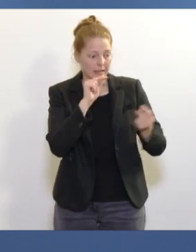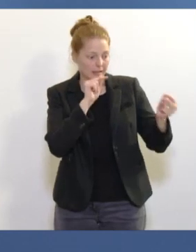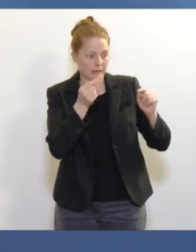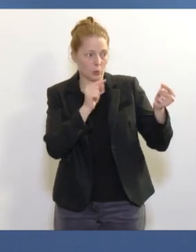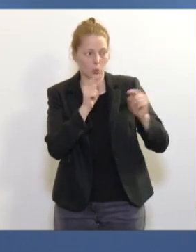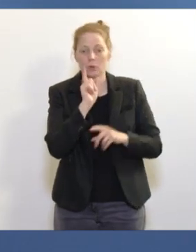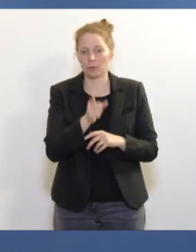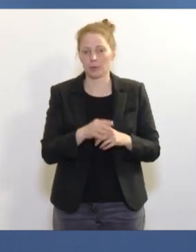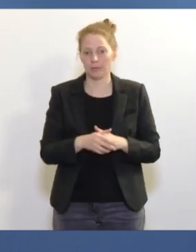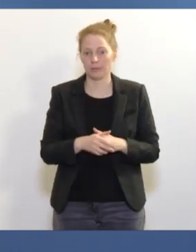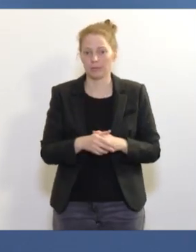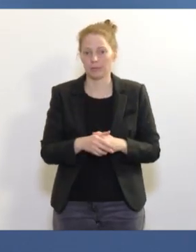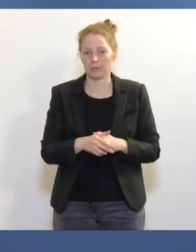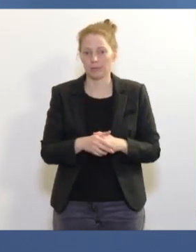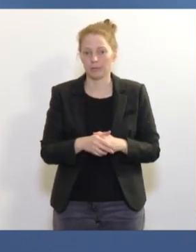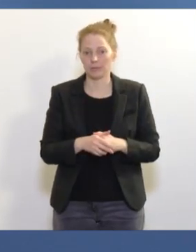ist.